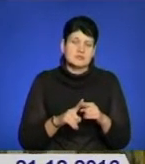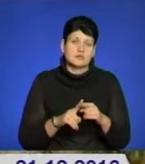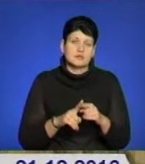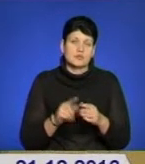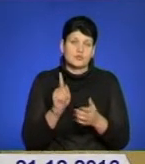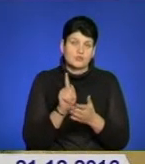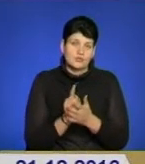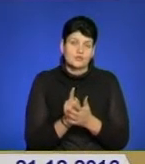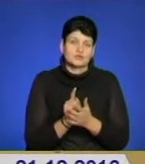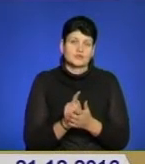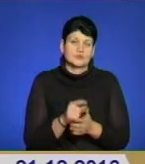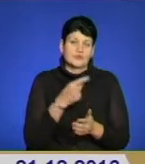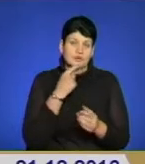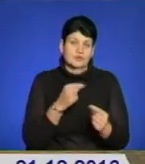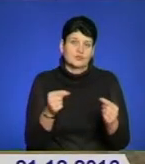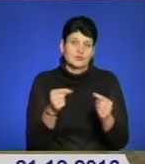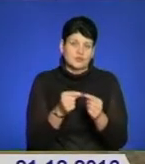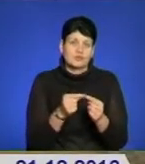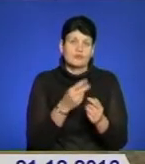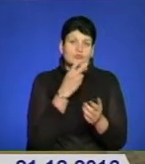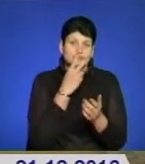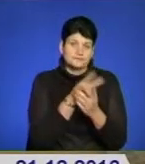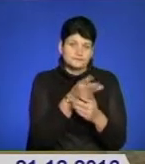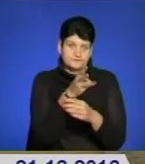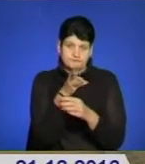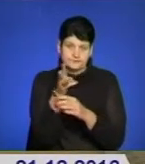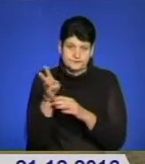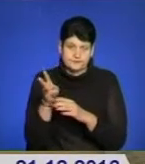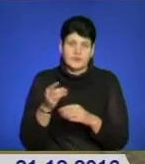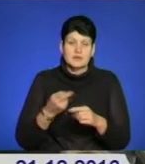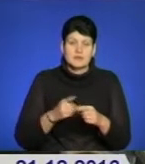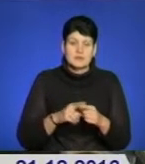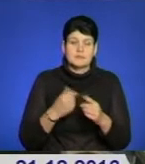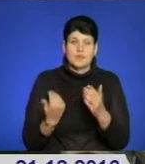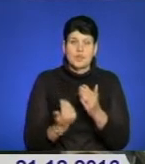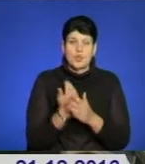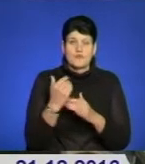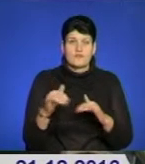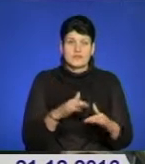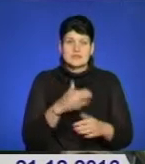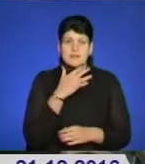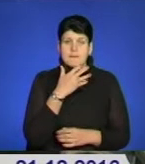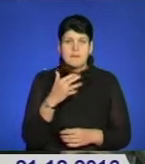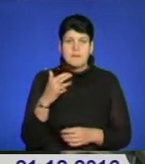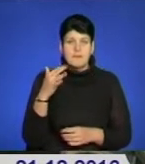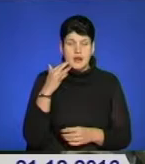завершення завдяки відеонагляду. У нас поліції стартує нова акція. Багато